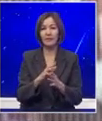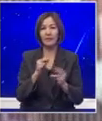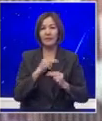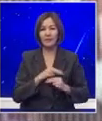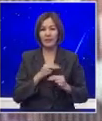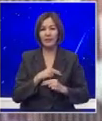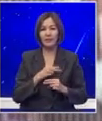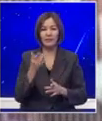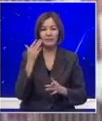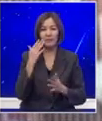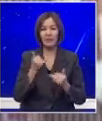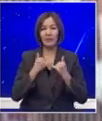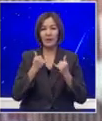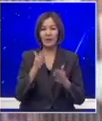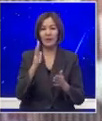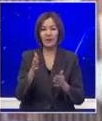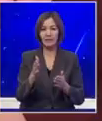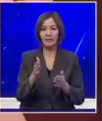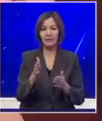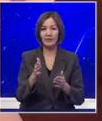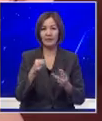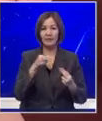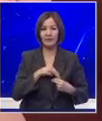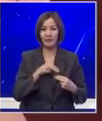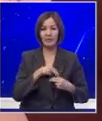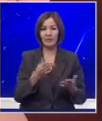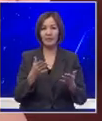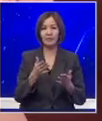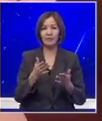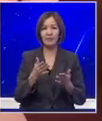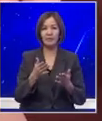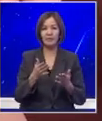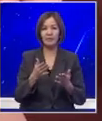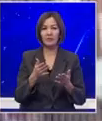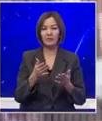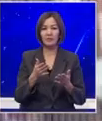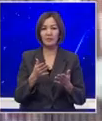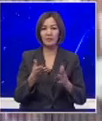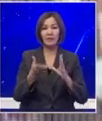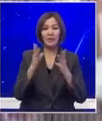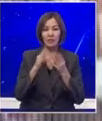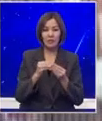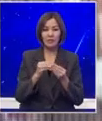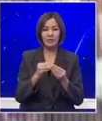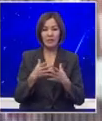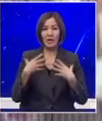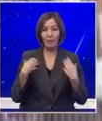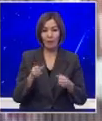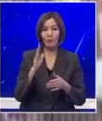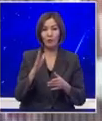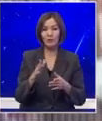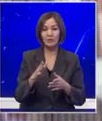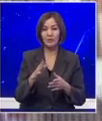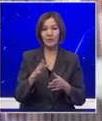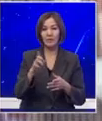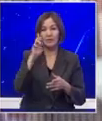көбісі бағаланбайды деп айтасыз, дей тұрғанымен де еңбектеріңіздің еселенбектеріңіз деп айтамыз. Сондықтан да аман болыңыздар, еліміз